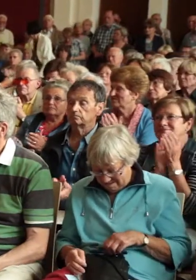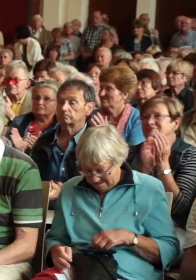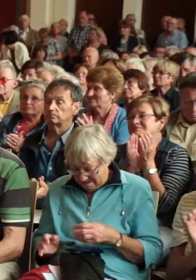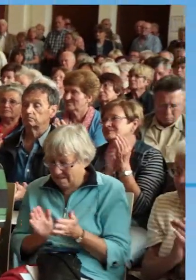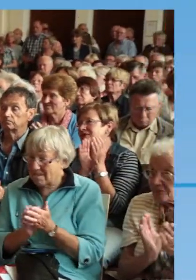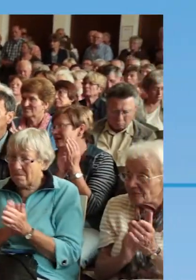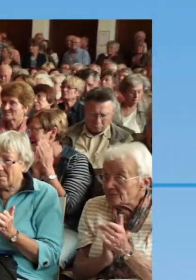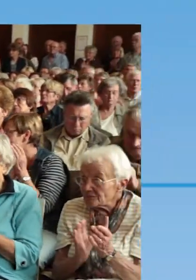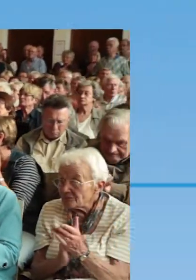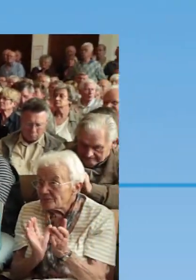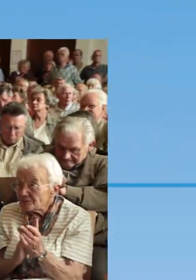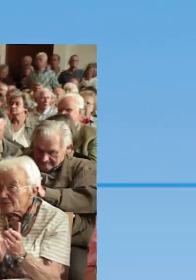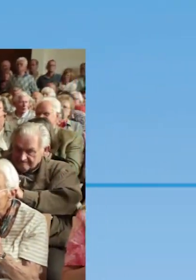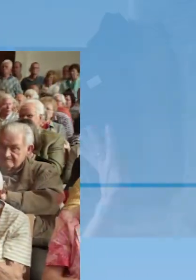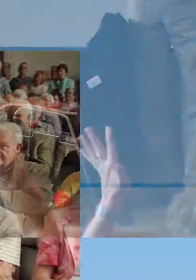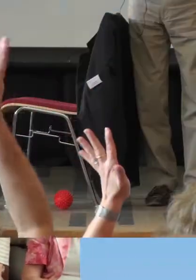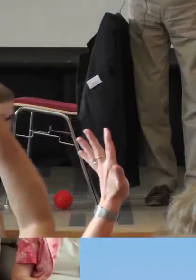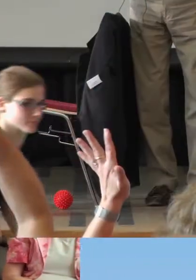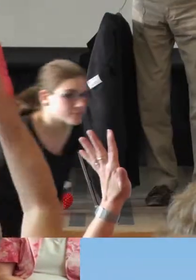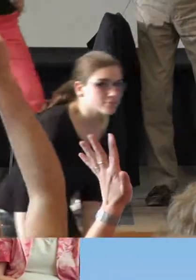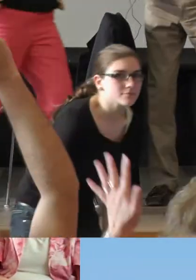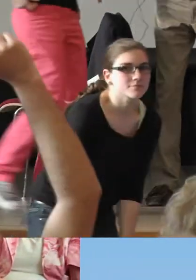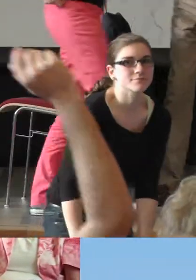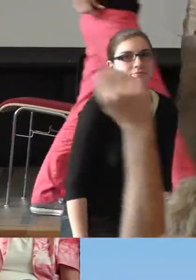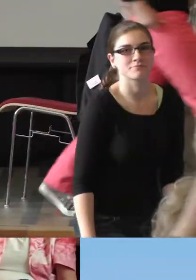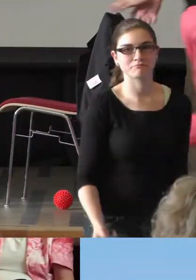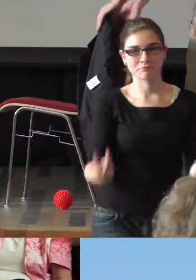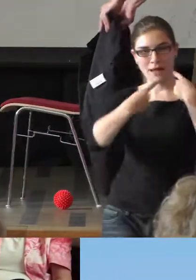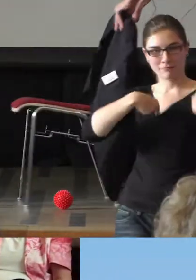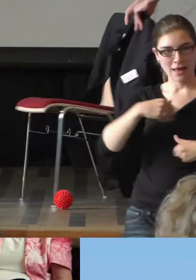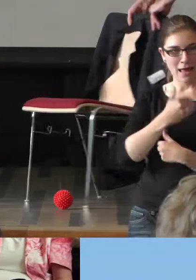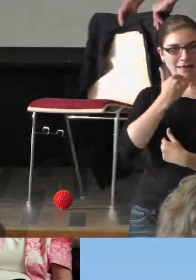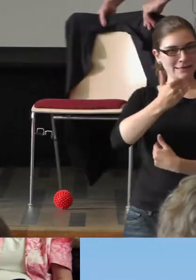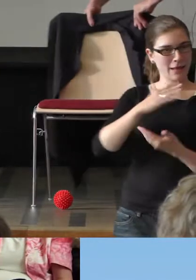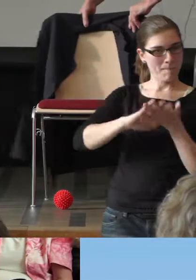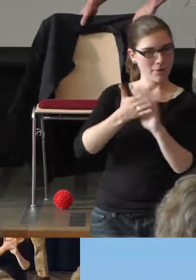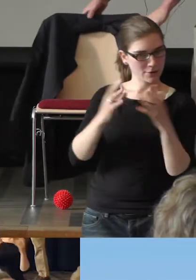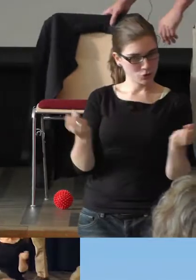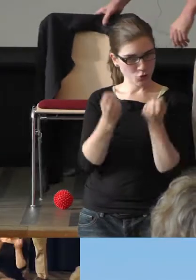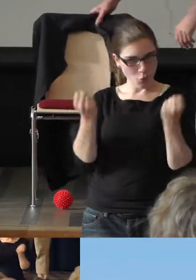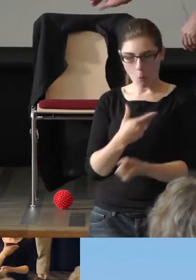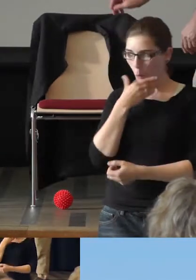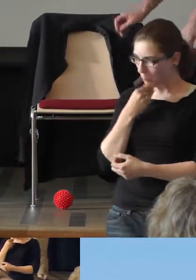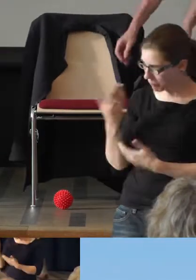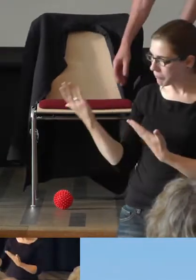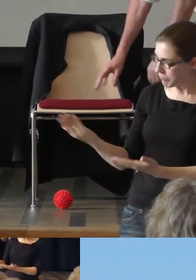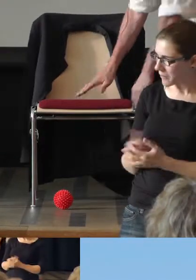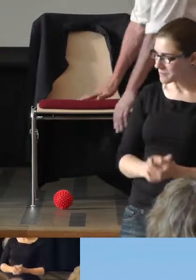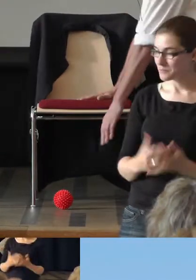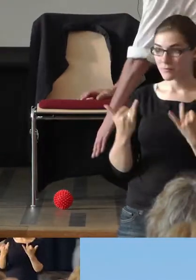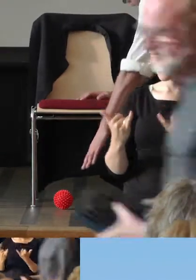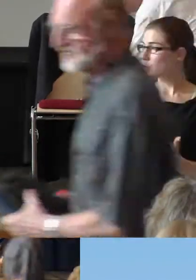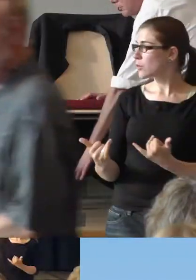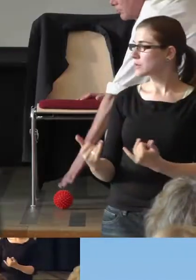Vielen Dank. Herzlichen Dank, Herr Hoja, für diese praktischen Übungen und diese anschauliche Darstellung hier und jetzt nehme ich gleich die